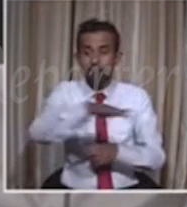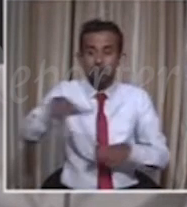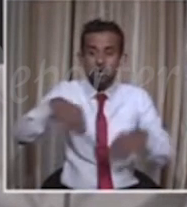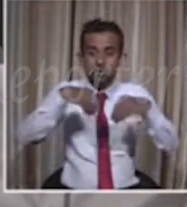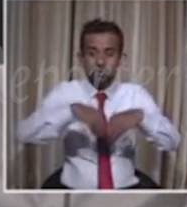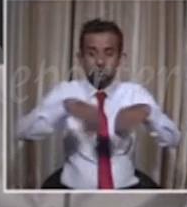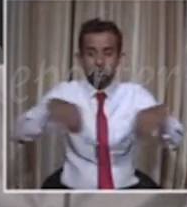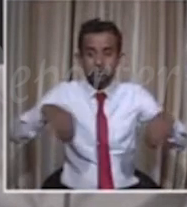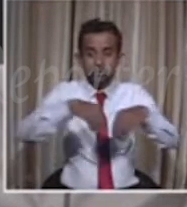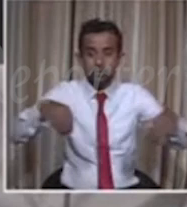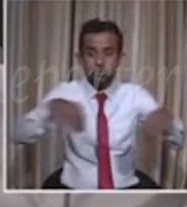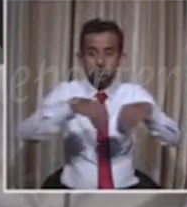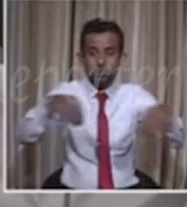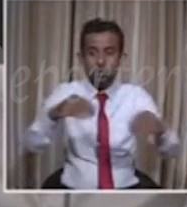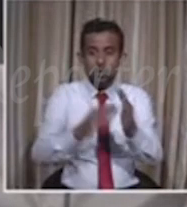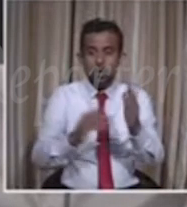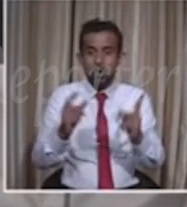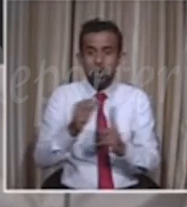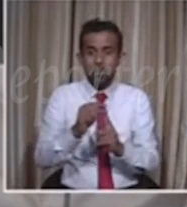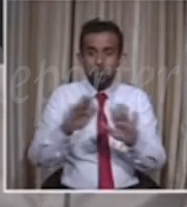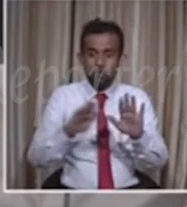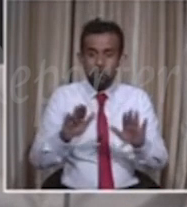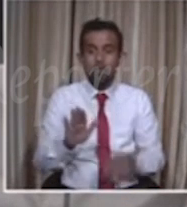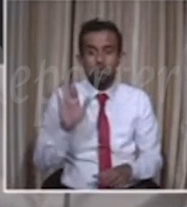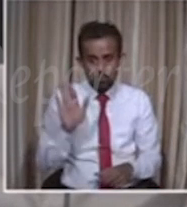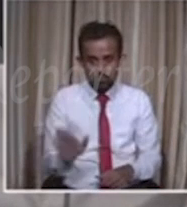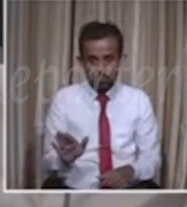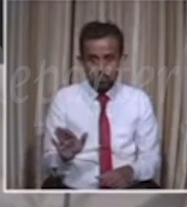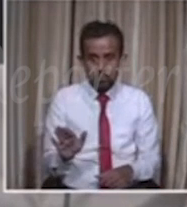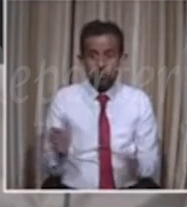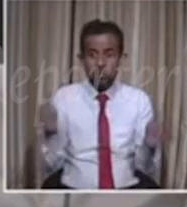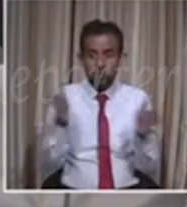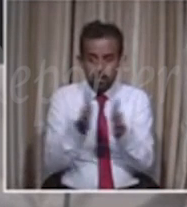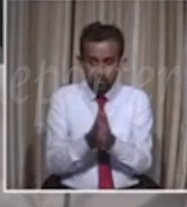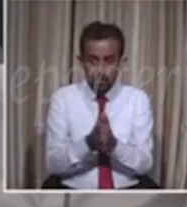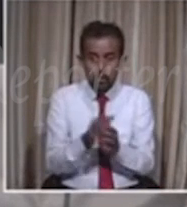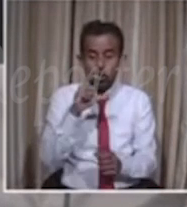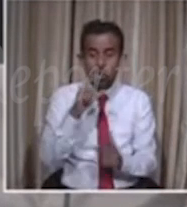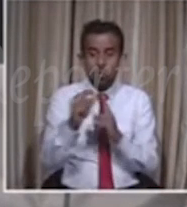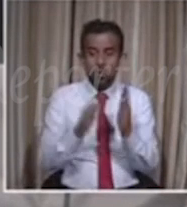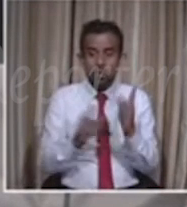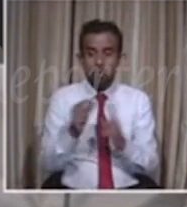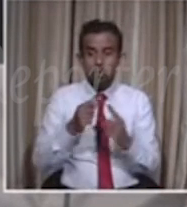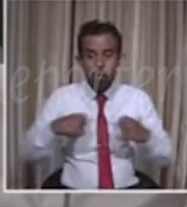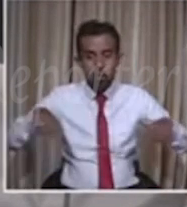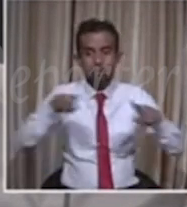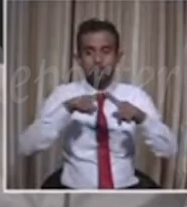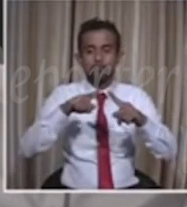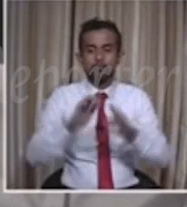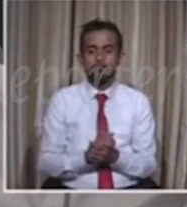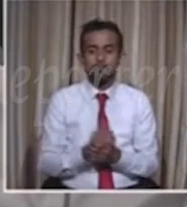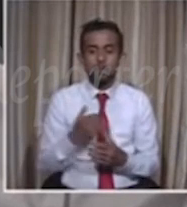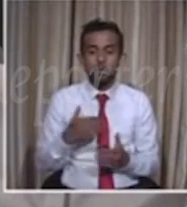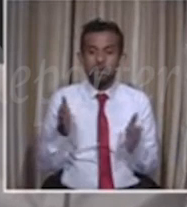එක කෘෂිකර්ම අමාත්‍යාංශයෙන් පාලනය කරන්න වුමනයි. අපිට එකතු වෙන්න වෙයි කොළඹ මන්ත්‍රීරු සියලු දෙනාම. අපි එකතු